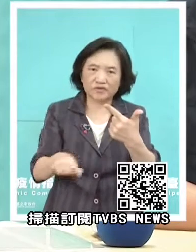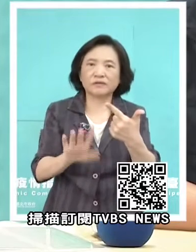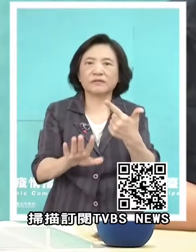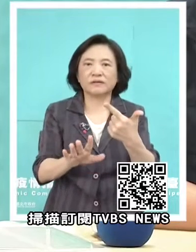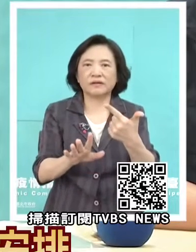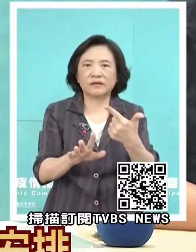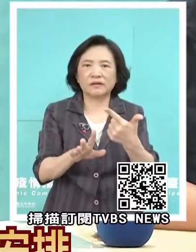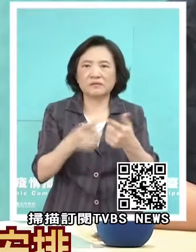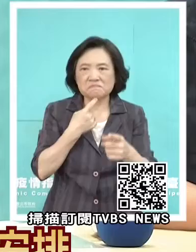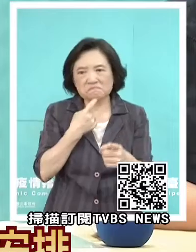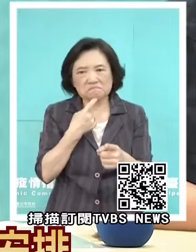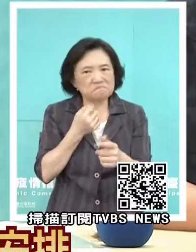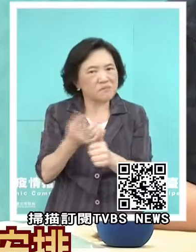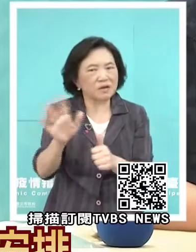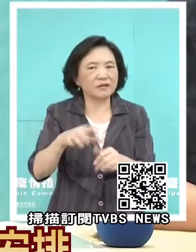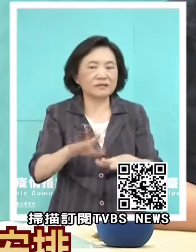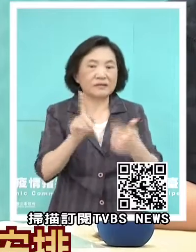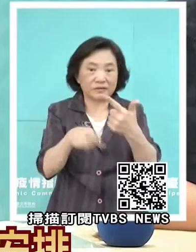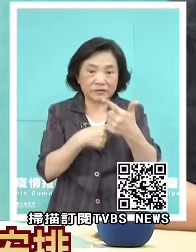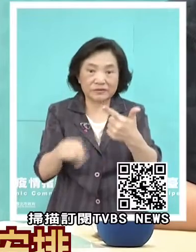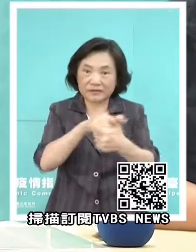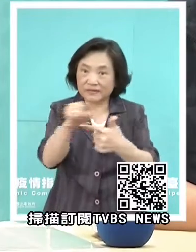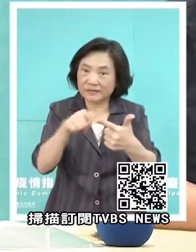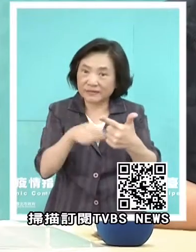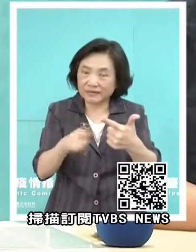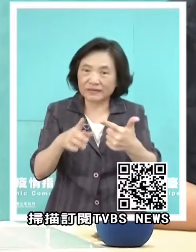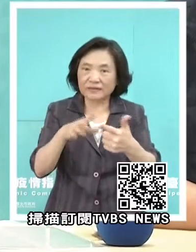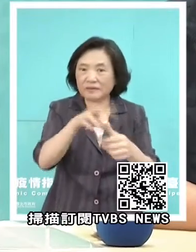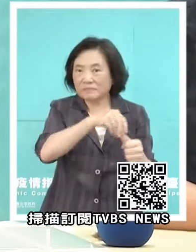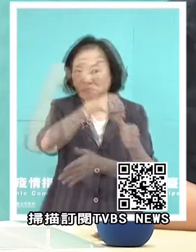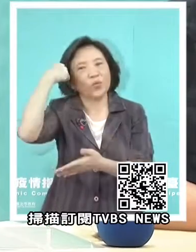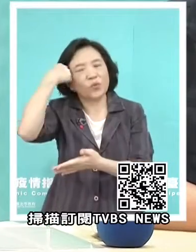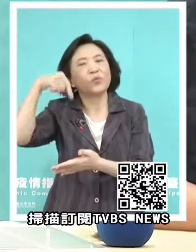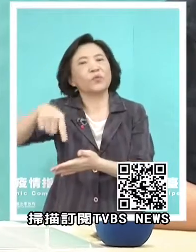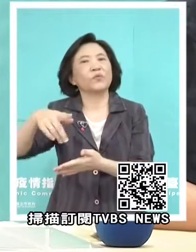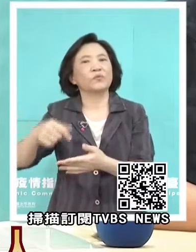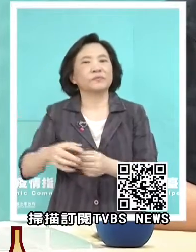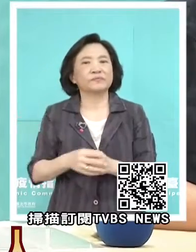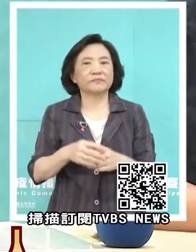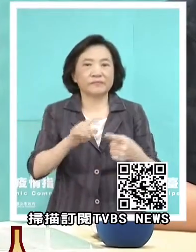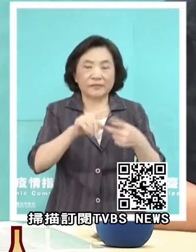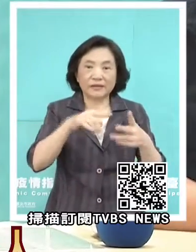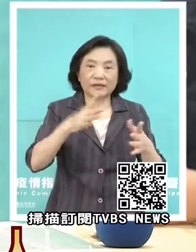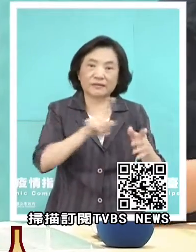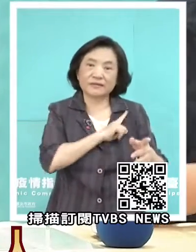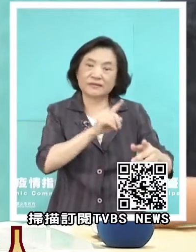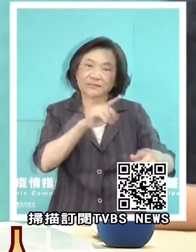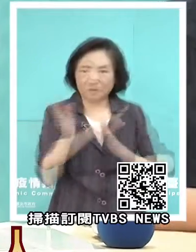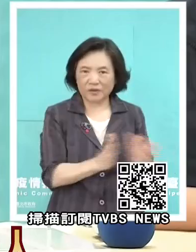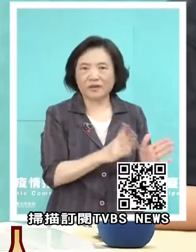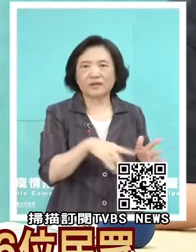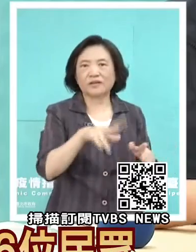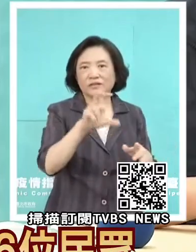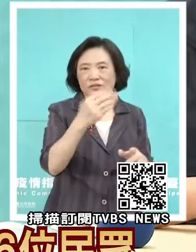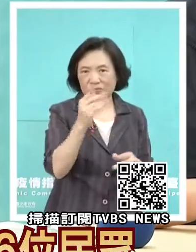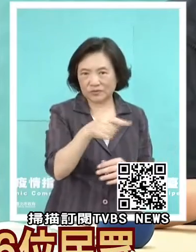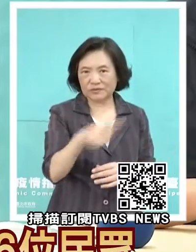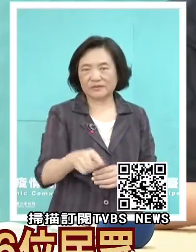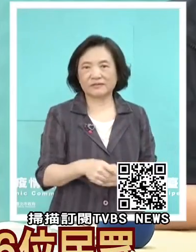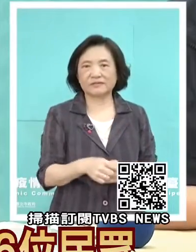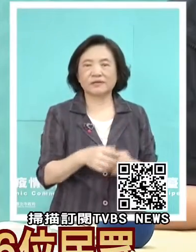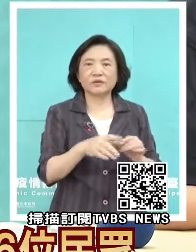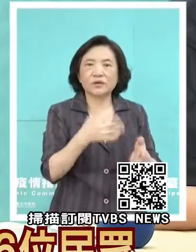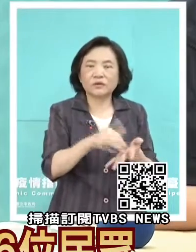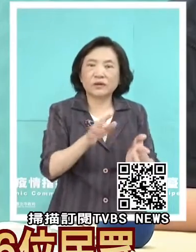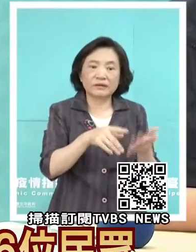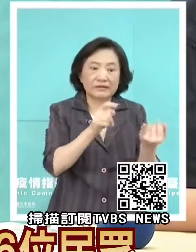事，这6位同事我们将陆续安排安置到防疫旅馆。自主健康管理大概79人，服务的民众总共